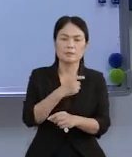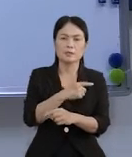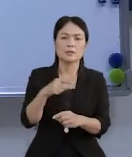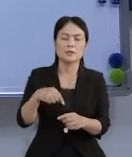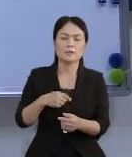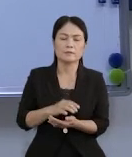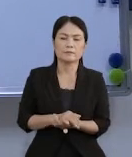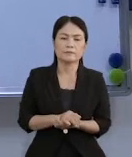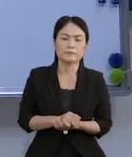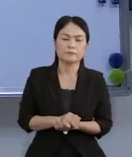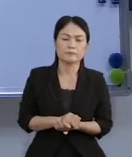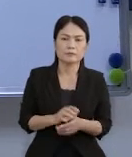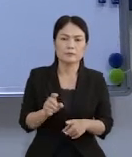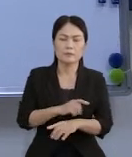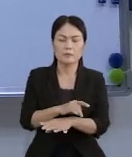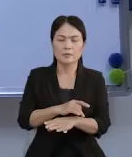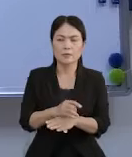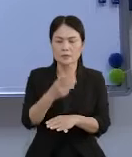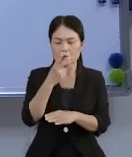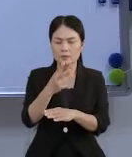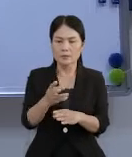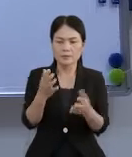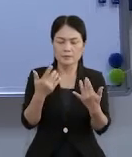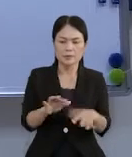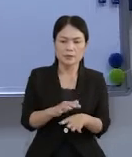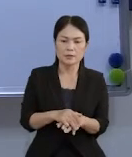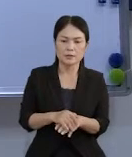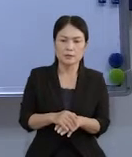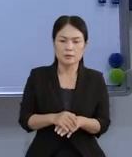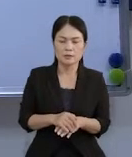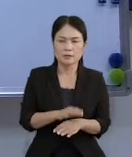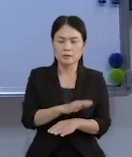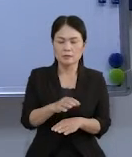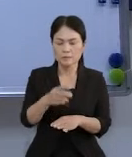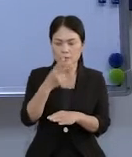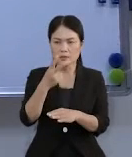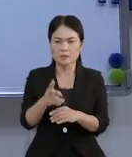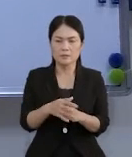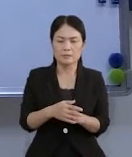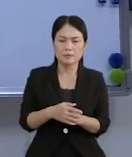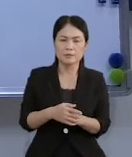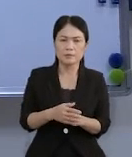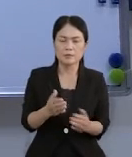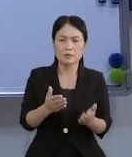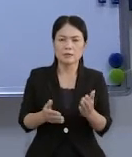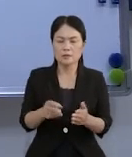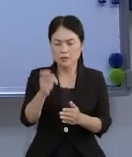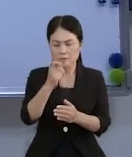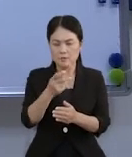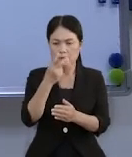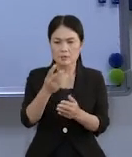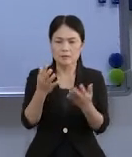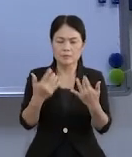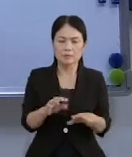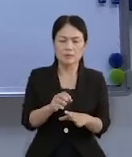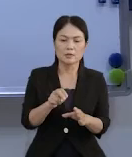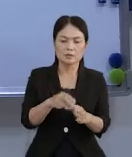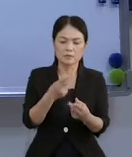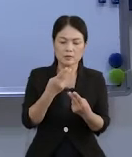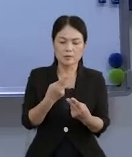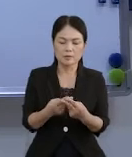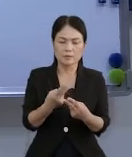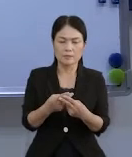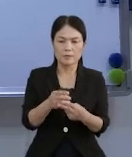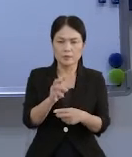dương. Chà, nếu bây giờ con kích khơi hỏi, chà, nhưng chẳng con mừng. Bà sân bà dương kết khơi hai, chanh máu chầm lõi